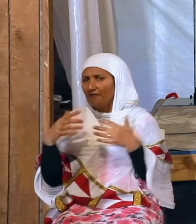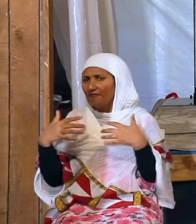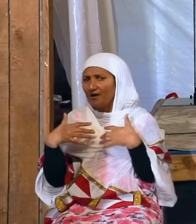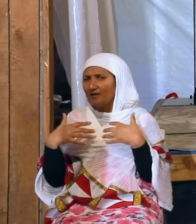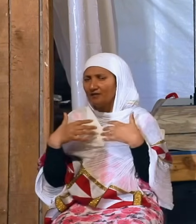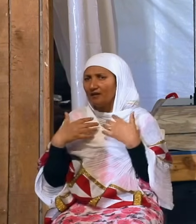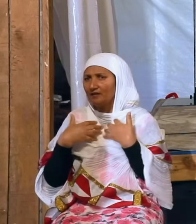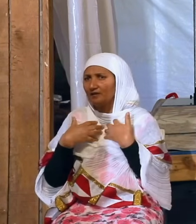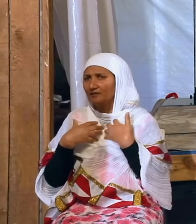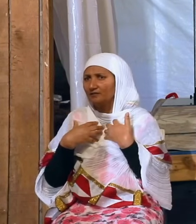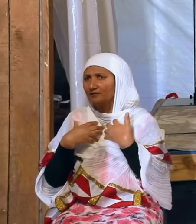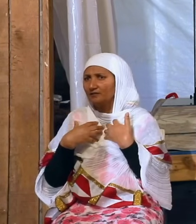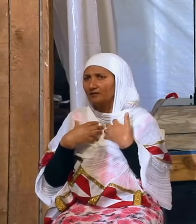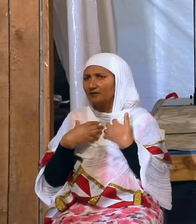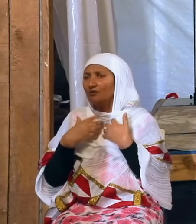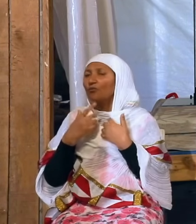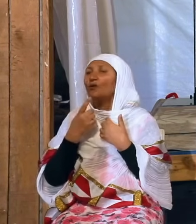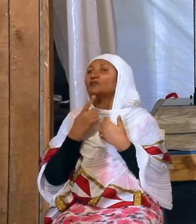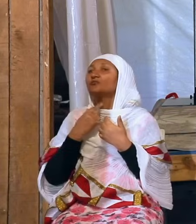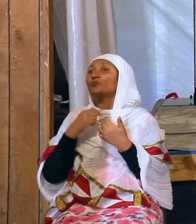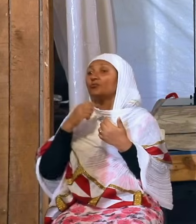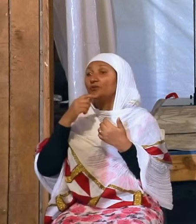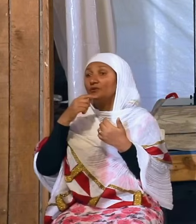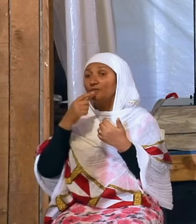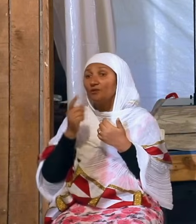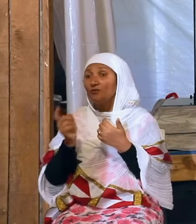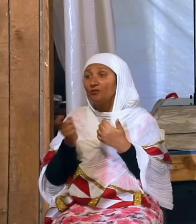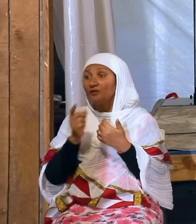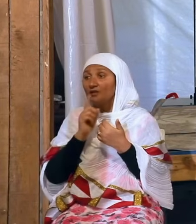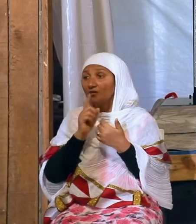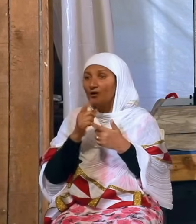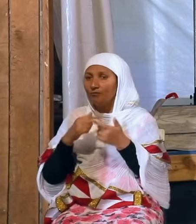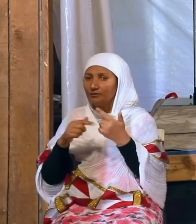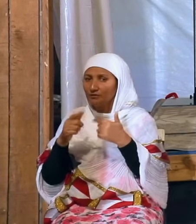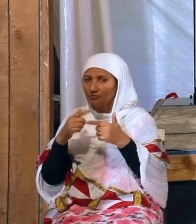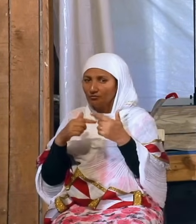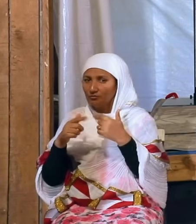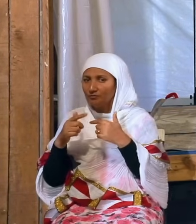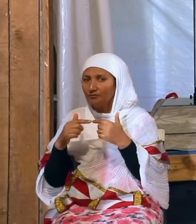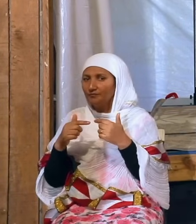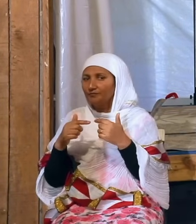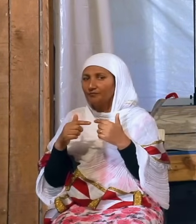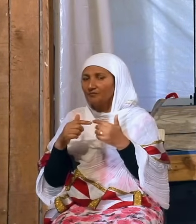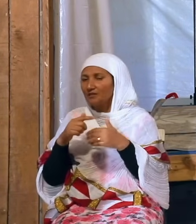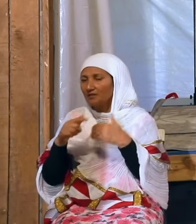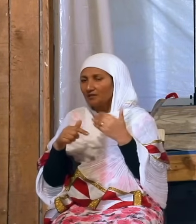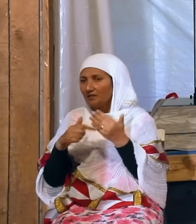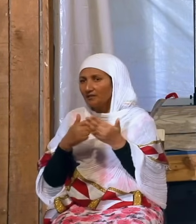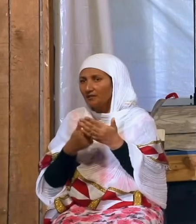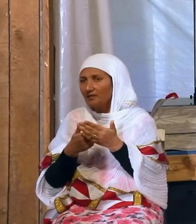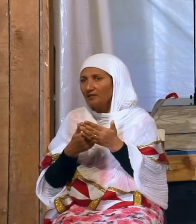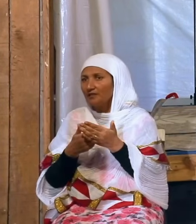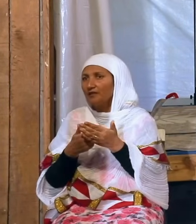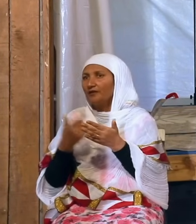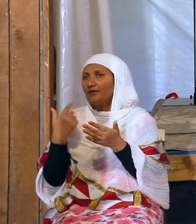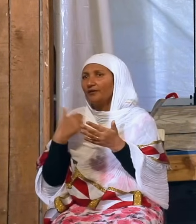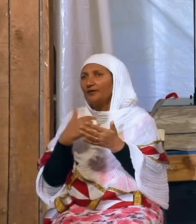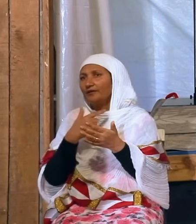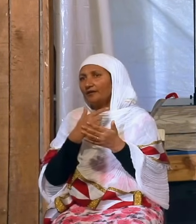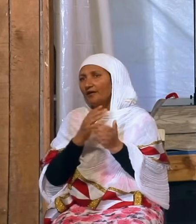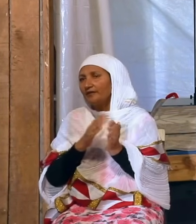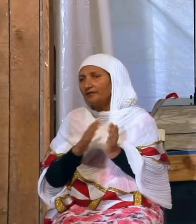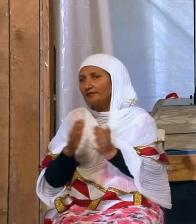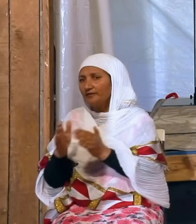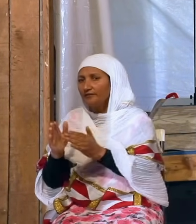እንደው ዋጥኩ ሰለቀጥኩ አይነት ነው ሁኔታ አመጣጡ ማለት ነው ስለዚህ ይሄ ምንድነው የኛን